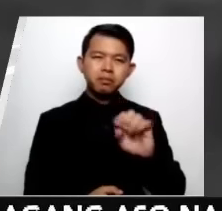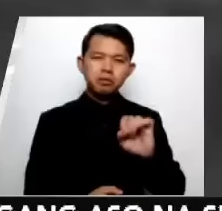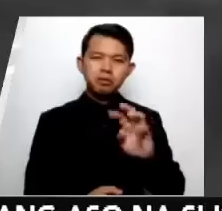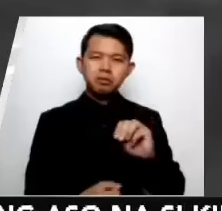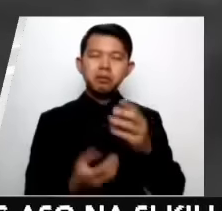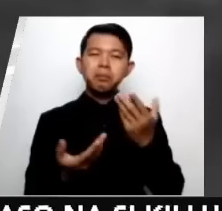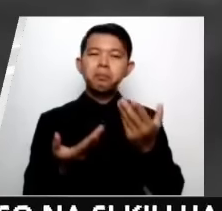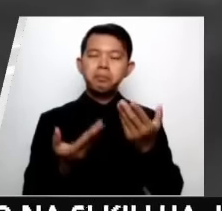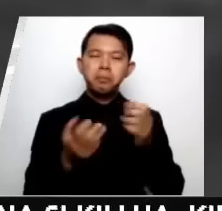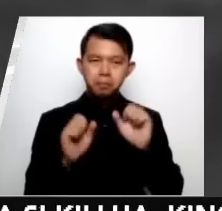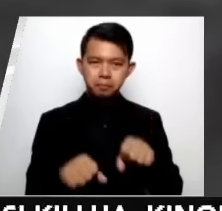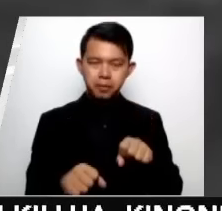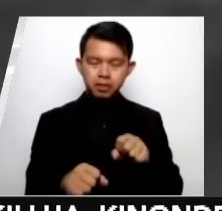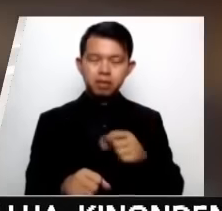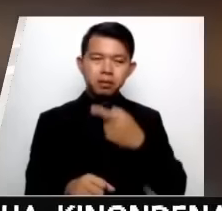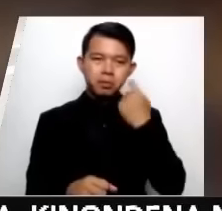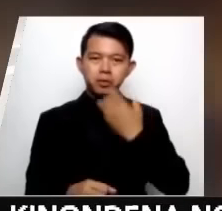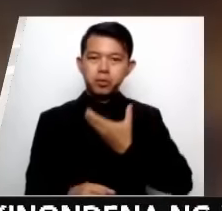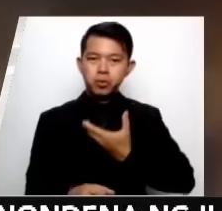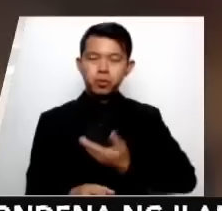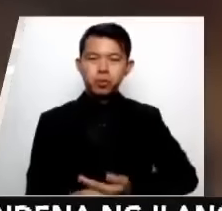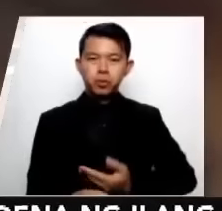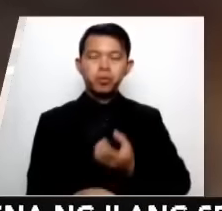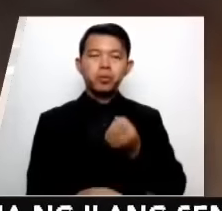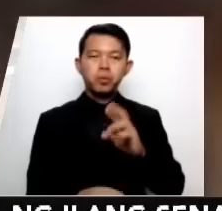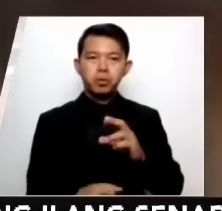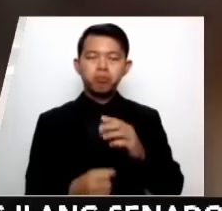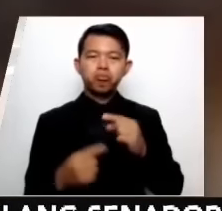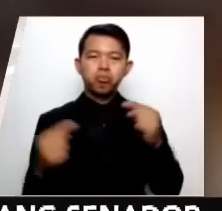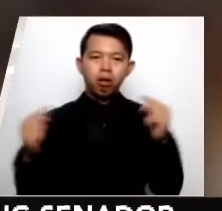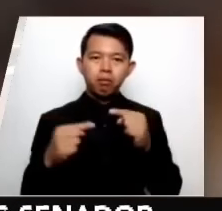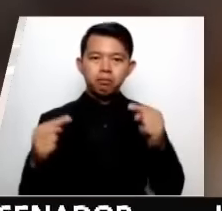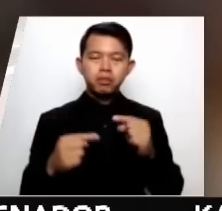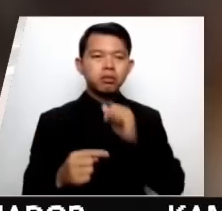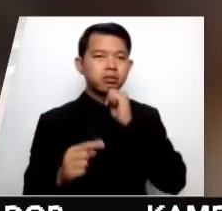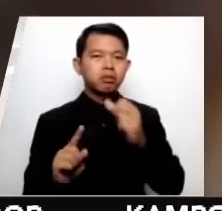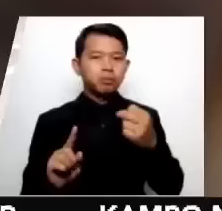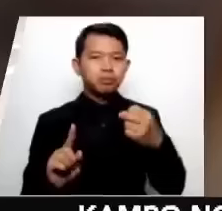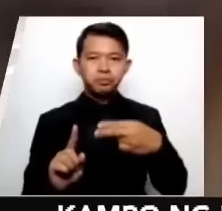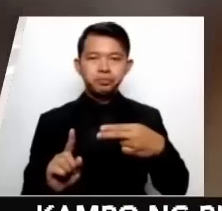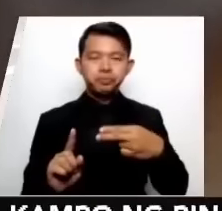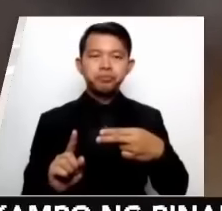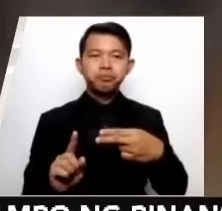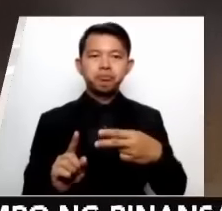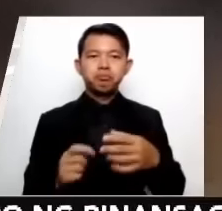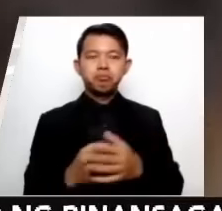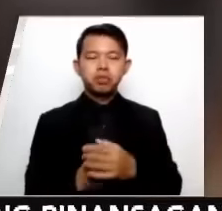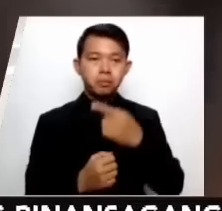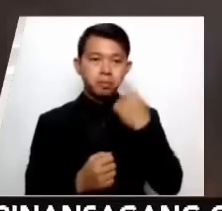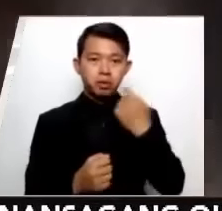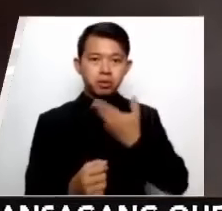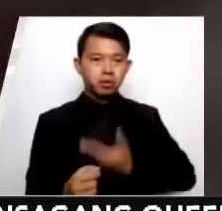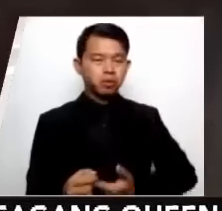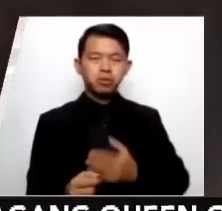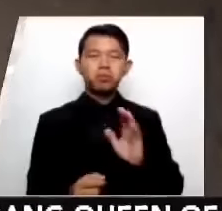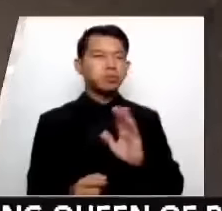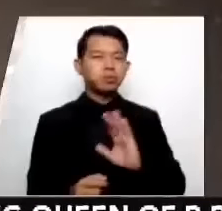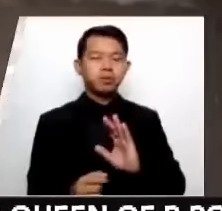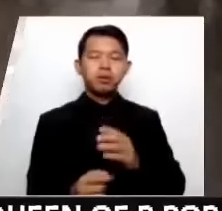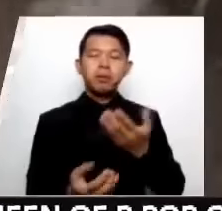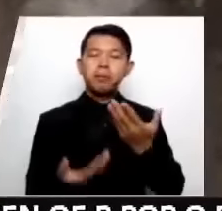pwedeng may aggressive behavior, no? Hindi yan automatically na dahil nagugutom. Yung stress of